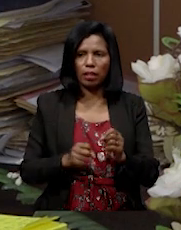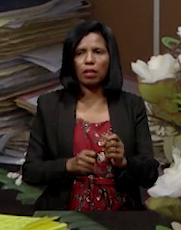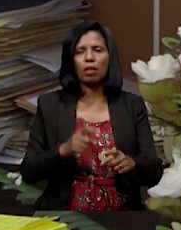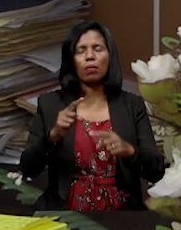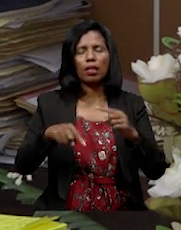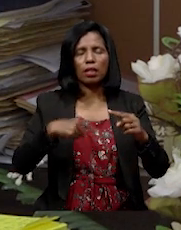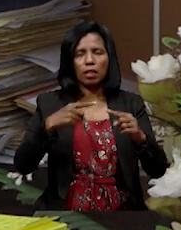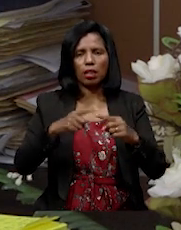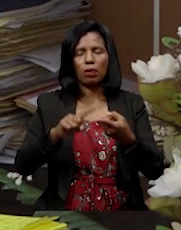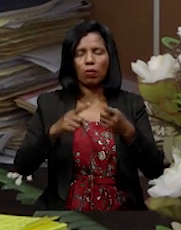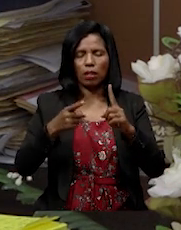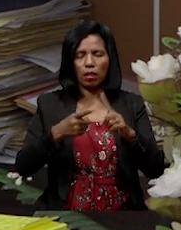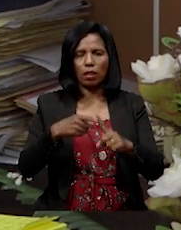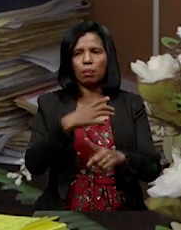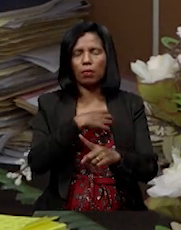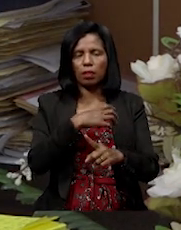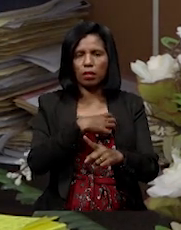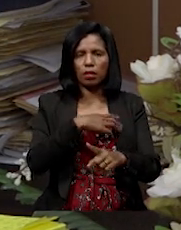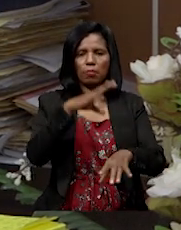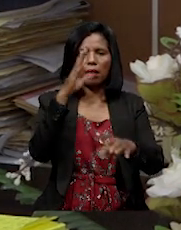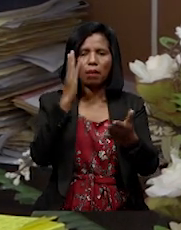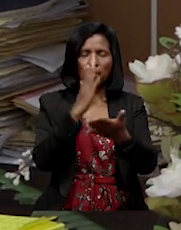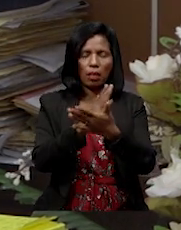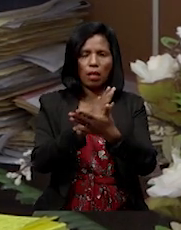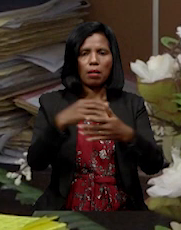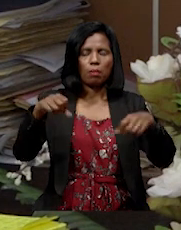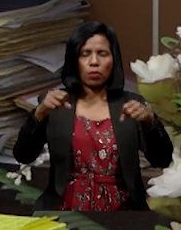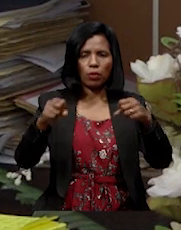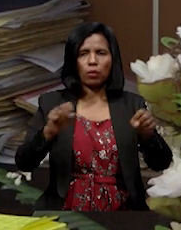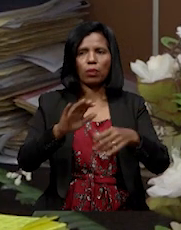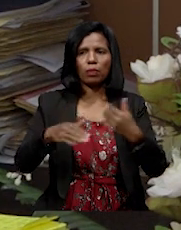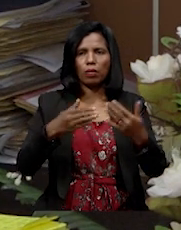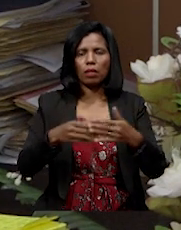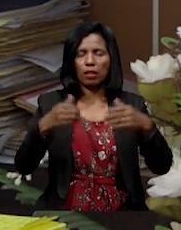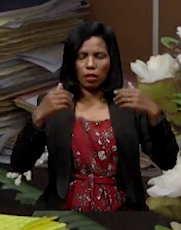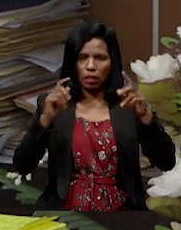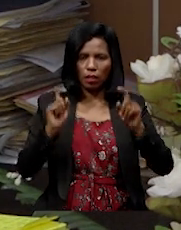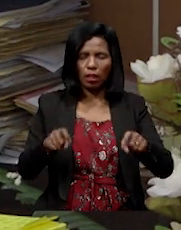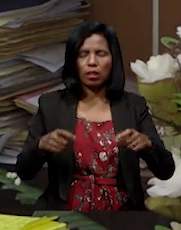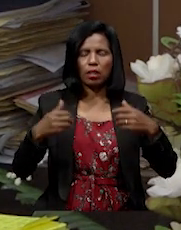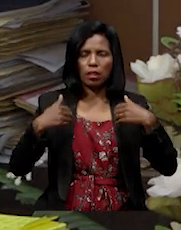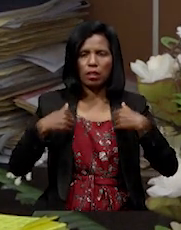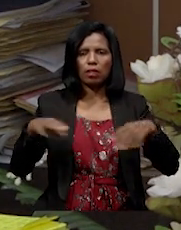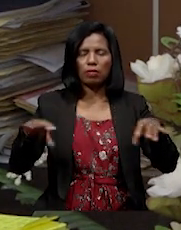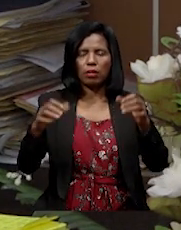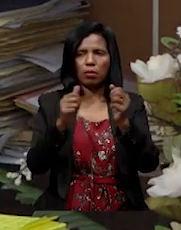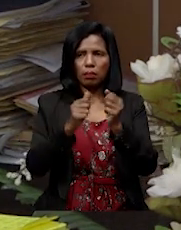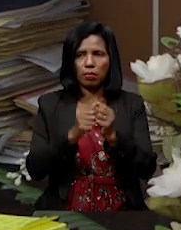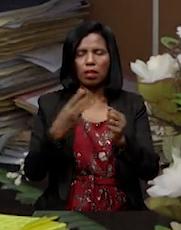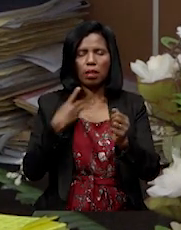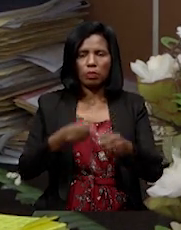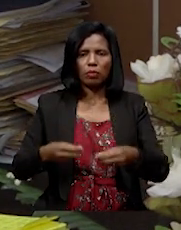polis sira alo auto stop, baik itu nek lens sira ya lu tingkat koordinasi. Tambah pelu minus kami pernah yang